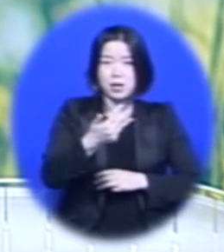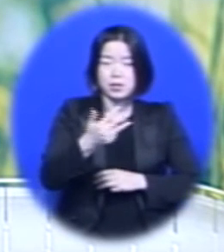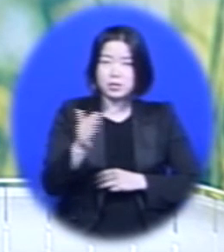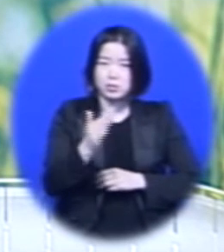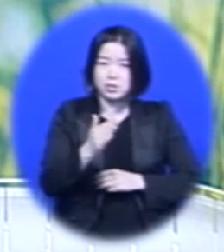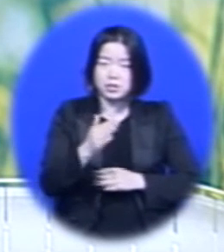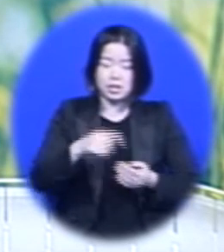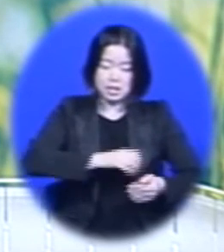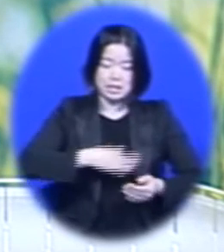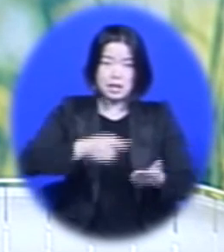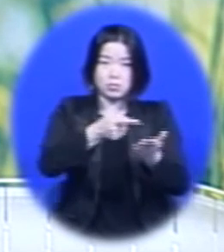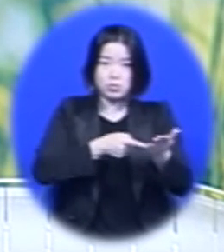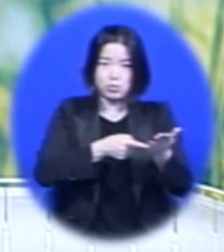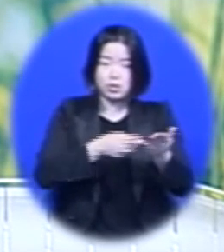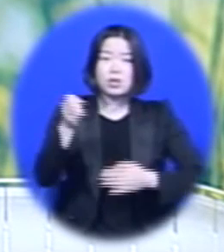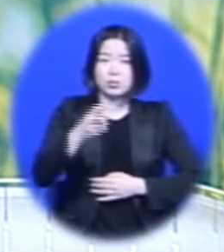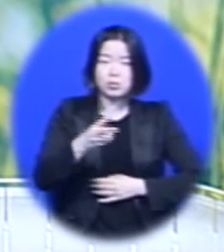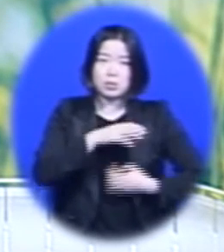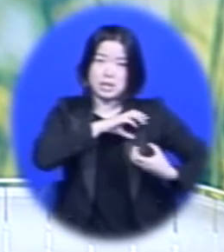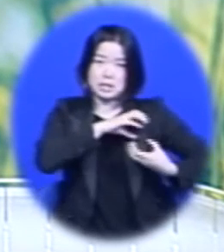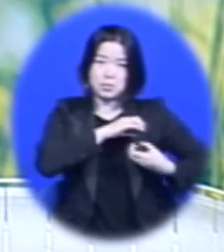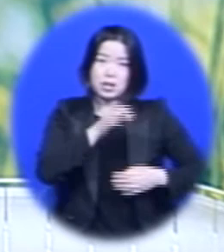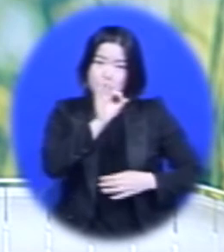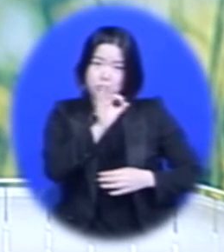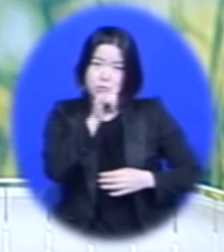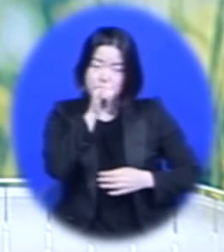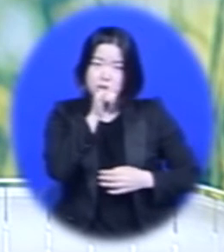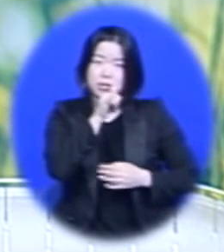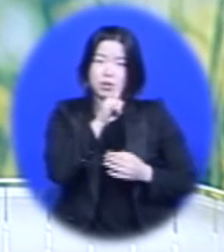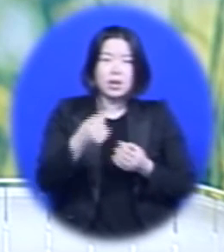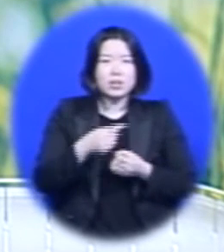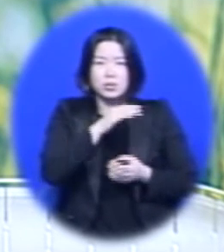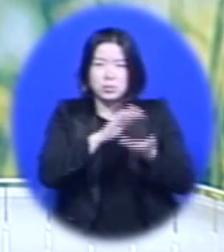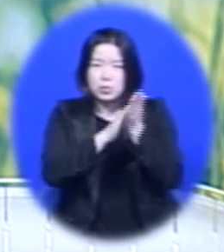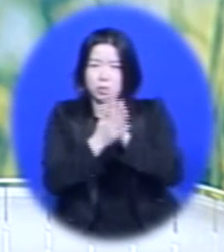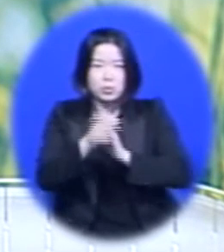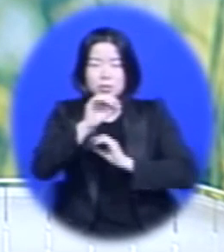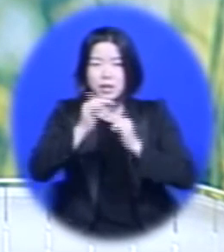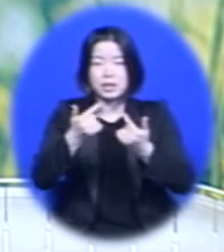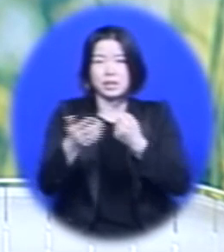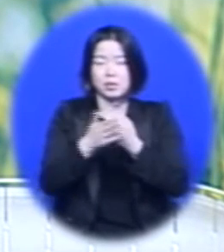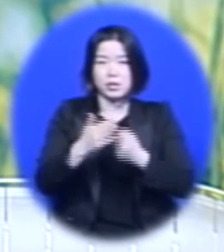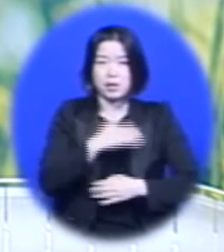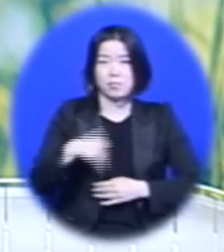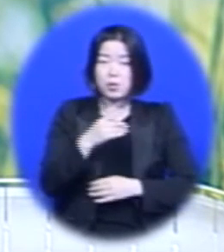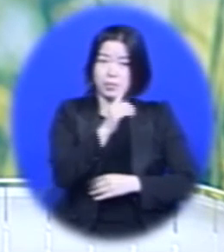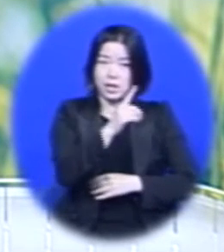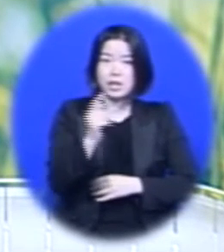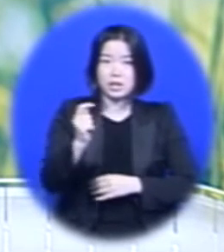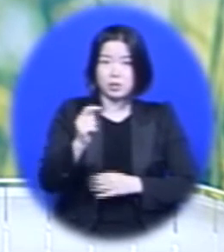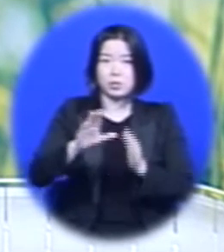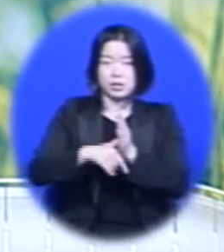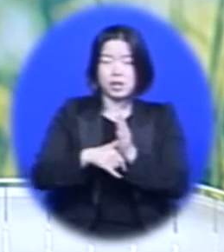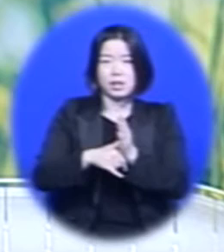받았고 심장에 있는 구멍으로 인해 약물 치료를 받았지만 호전되지 않아 몸무게 1g대의 심장